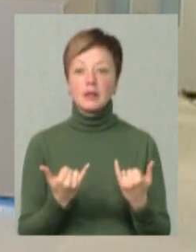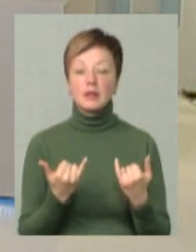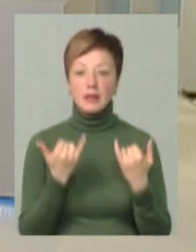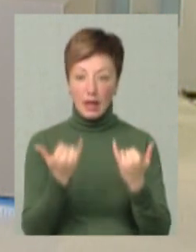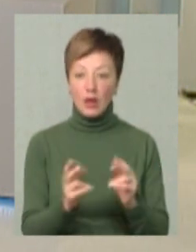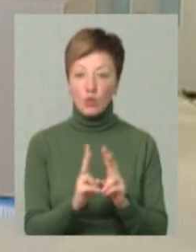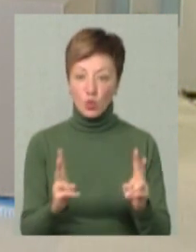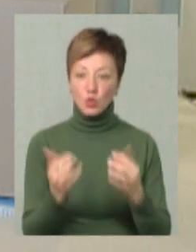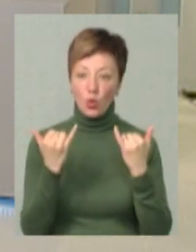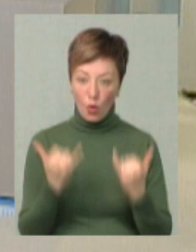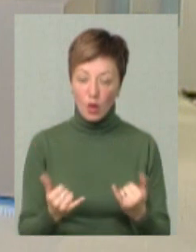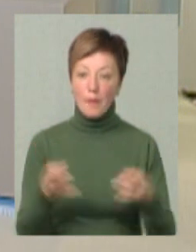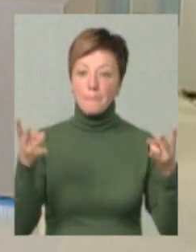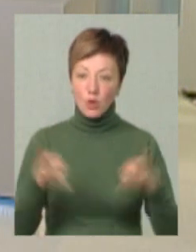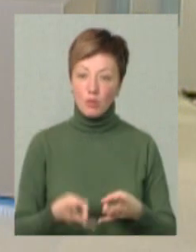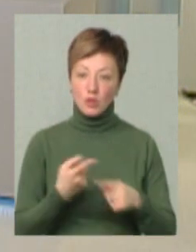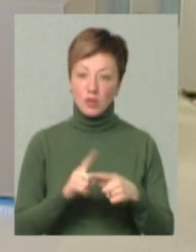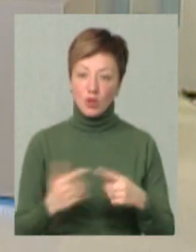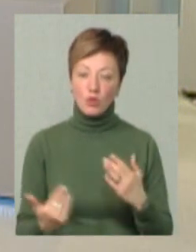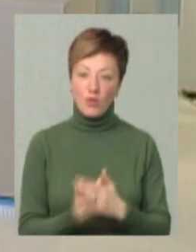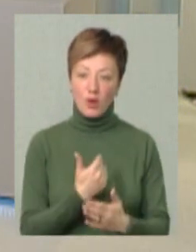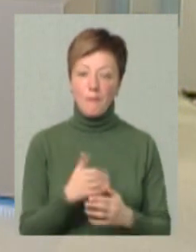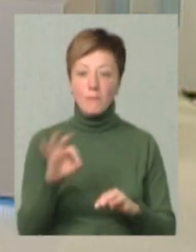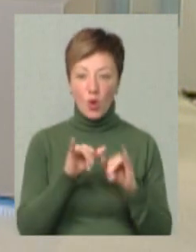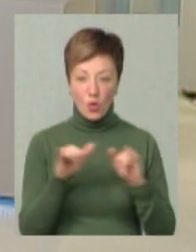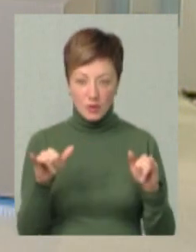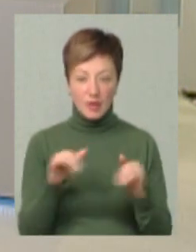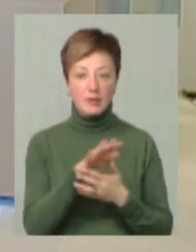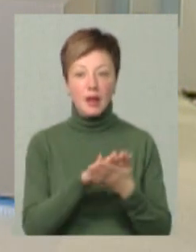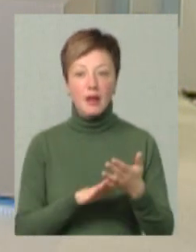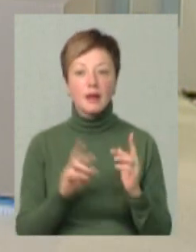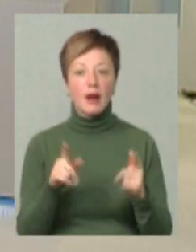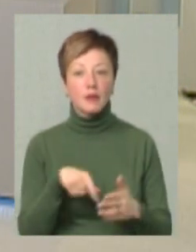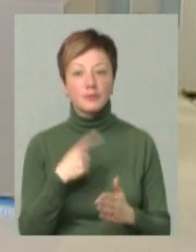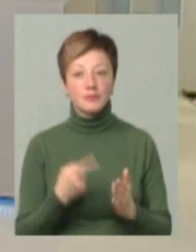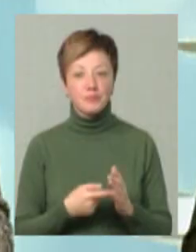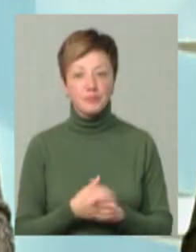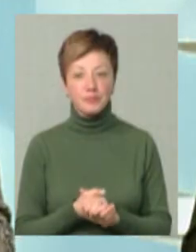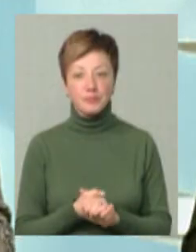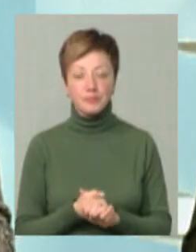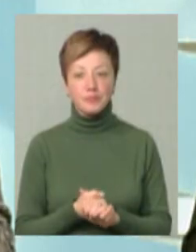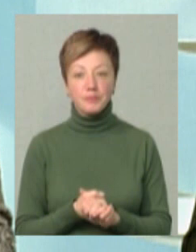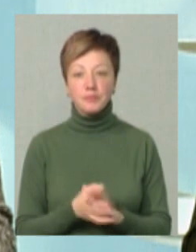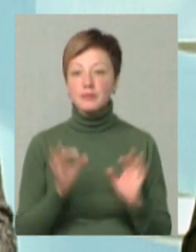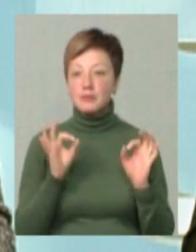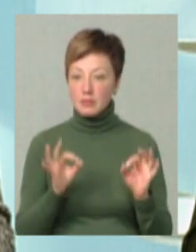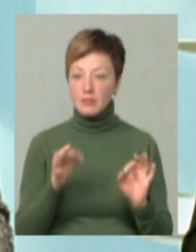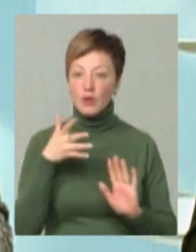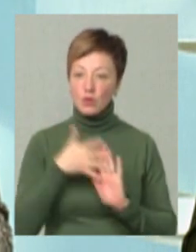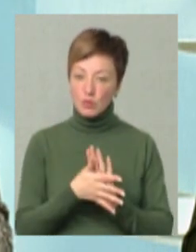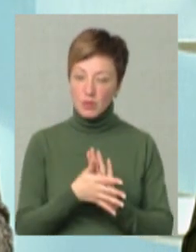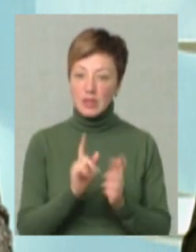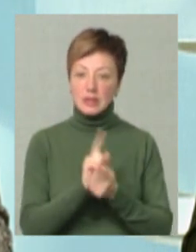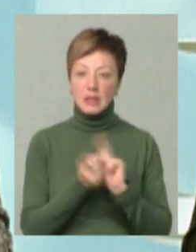для тих, хто сьогодні потребує цих нових освітніх послуг. Про розвиток. Як далі? Ну, направду, ми розуміємо, що